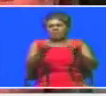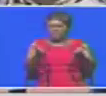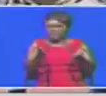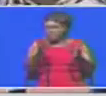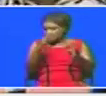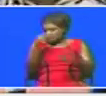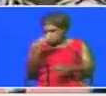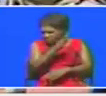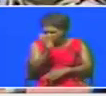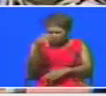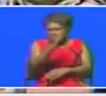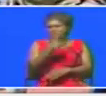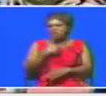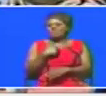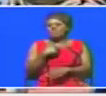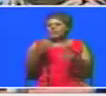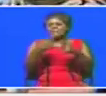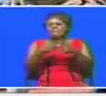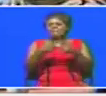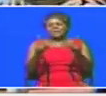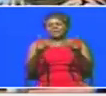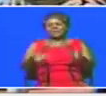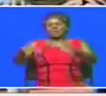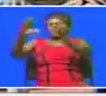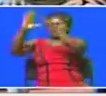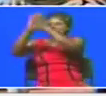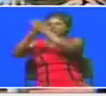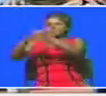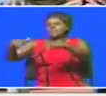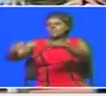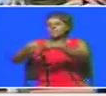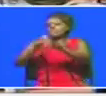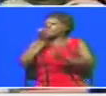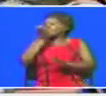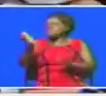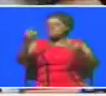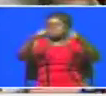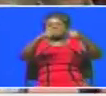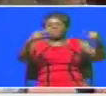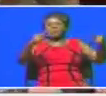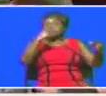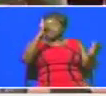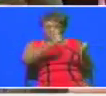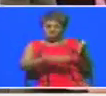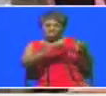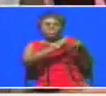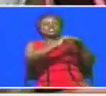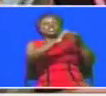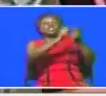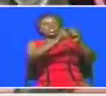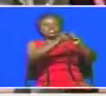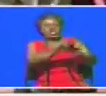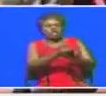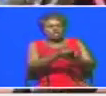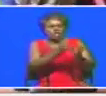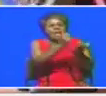mischievous. Lakini wabunge wa Jubilee walifutilia mbali hoja za upinzani wakidai kuwa marekebisho hayo yataziba